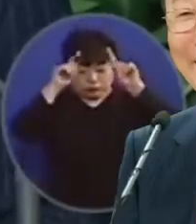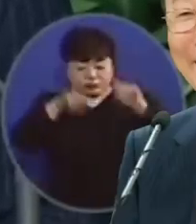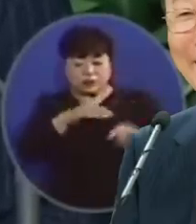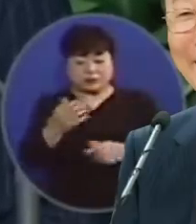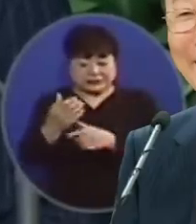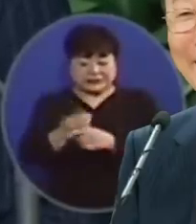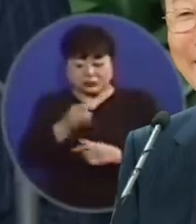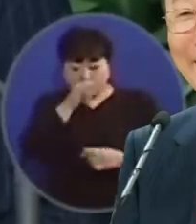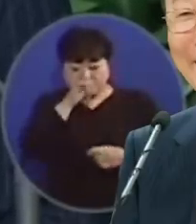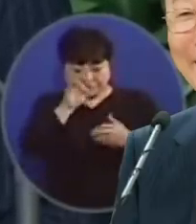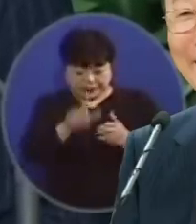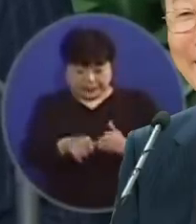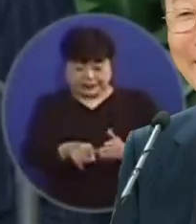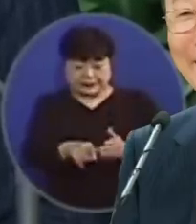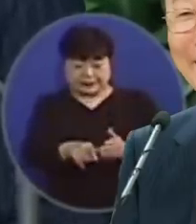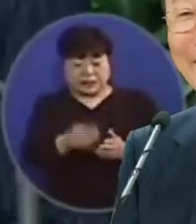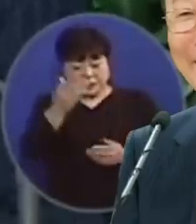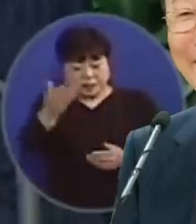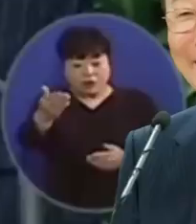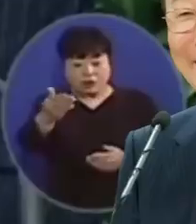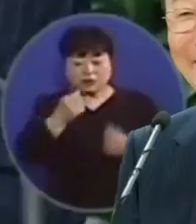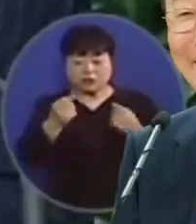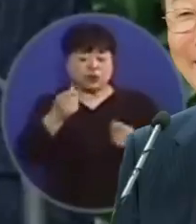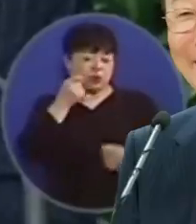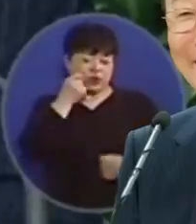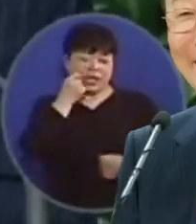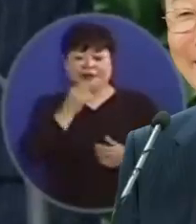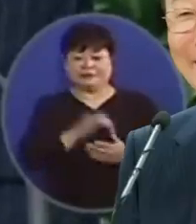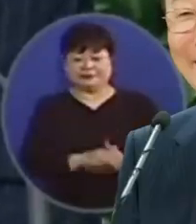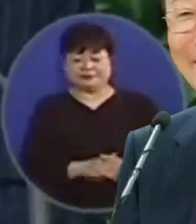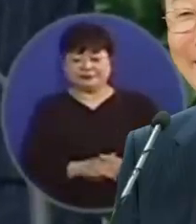잡고 있을지라도 여러분 힘으로는 못 털고 나와요.